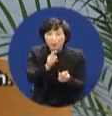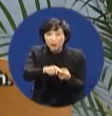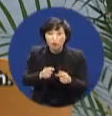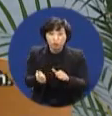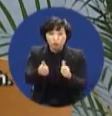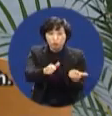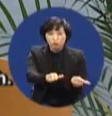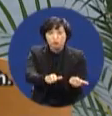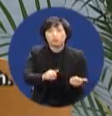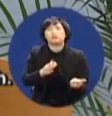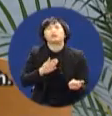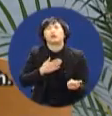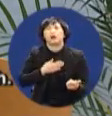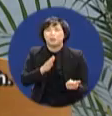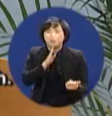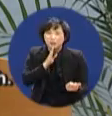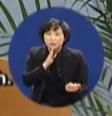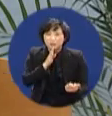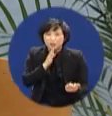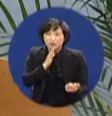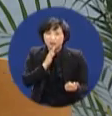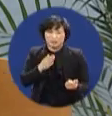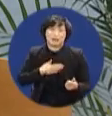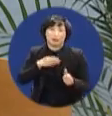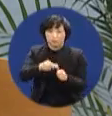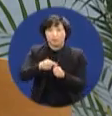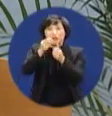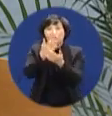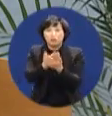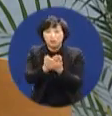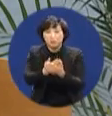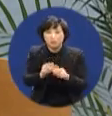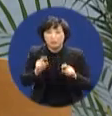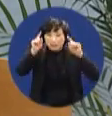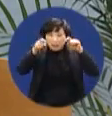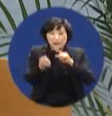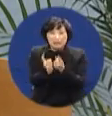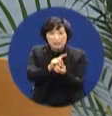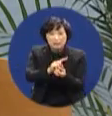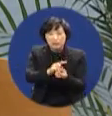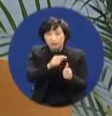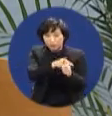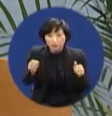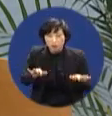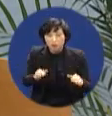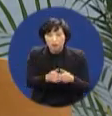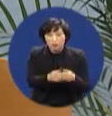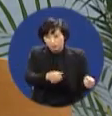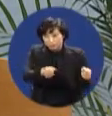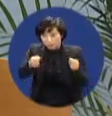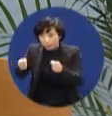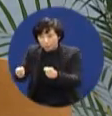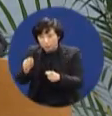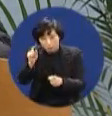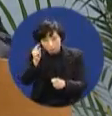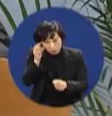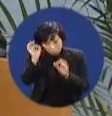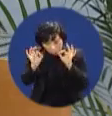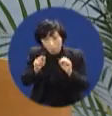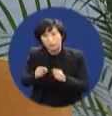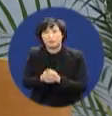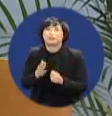할 법 이 사망의 법에 있습니다. 나를 살려주시옵소서. 양을 대신 죽어서 이것이라도 용서해 주세요. 양의 피를